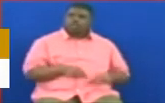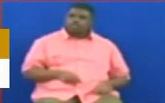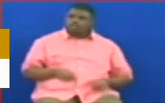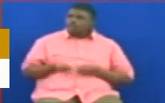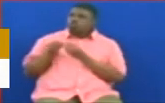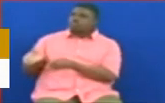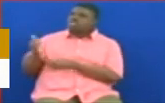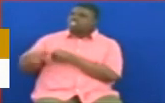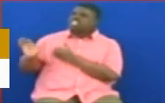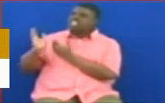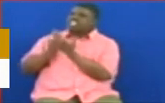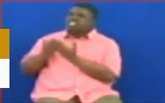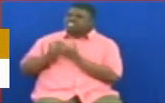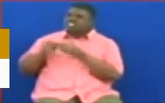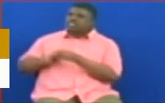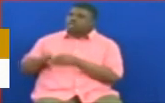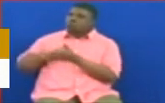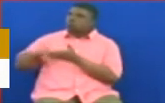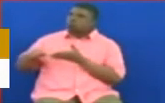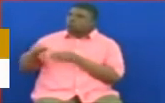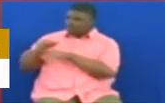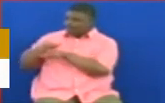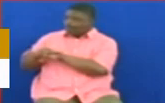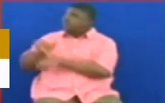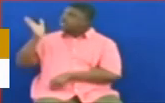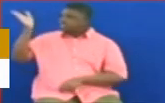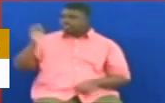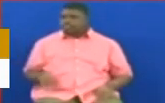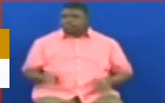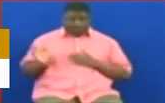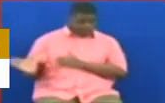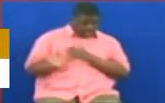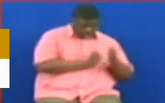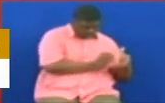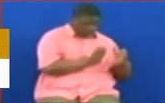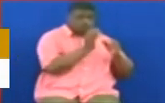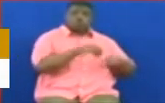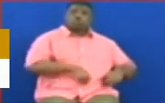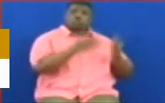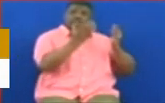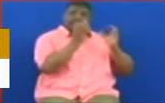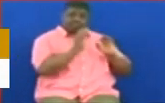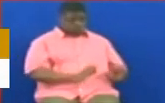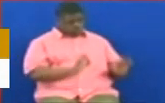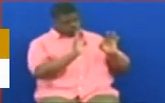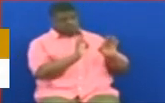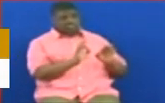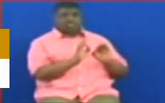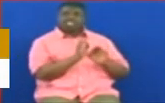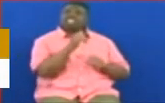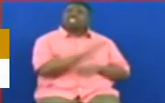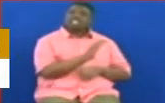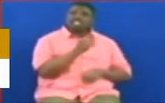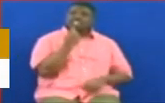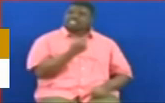za kigeni nje ya nchi kwa ajili ya kununua samaki. Lakini kama kujipanga kuuza vizuri nje, na ndio maana hata wale wanaosema watu